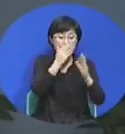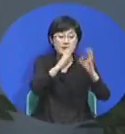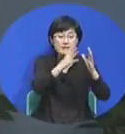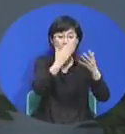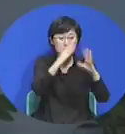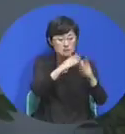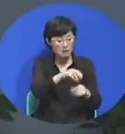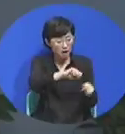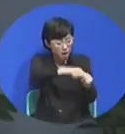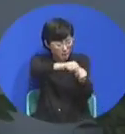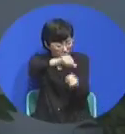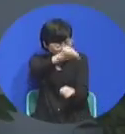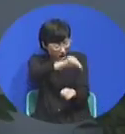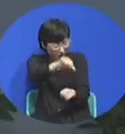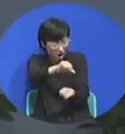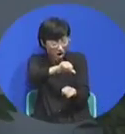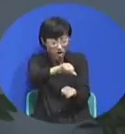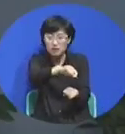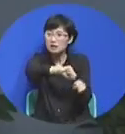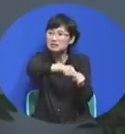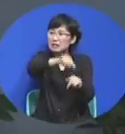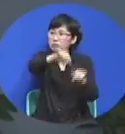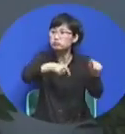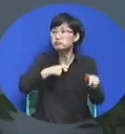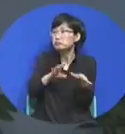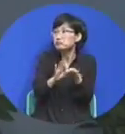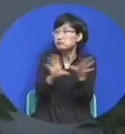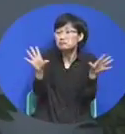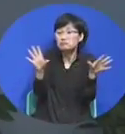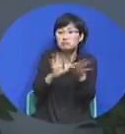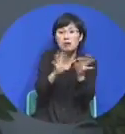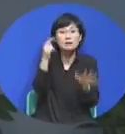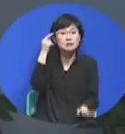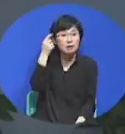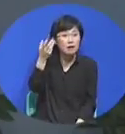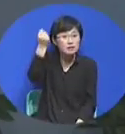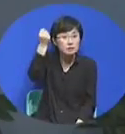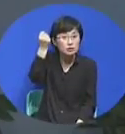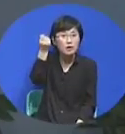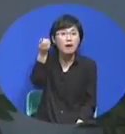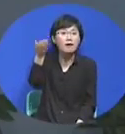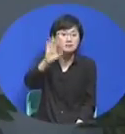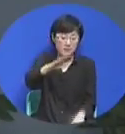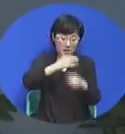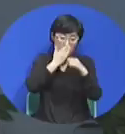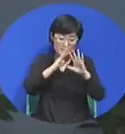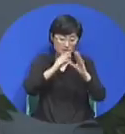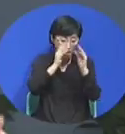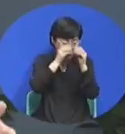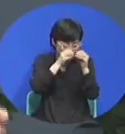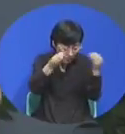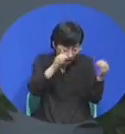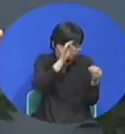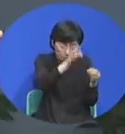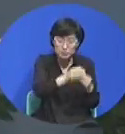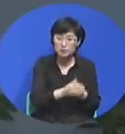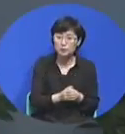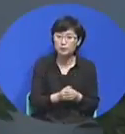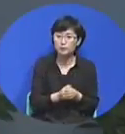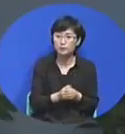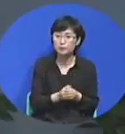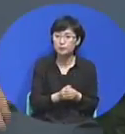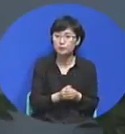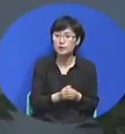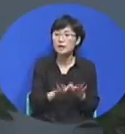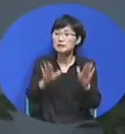최고의 재앙에 들어닥친 겁니다. The Israelites thought that this had nothing to do with them, and yet they faced the greatest crisis. 자, 우리는 예사로 예배 한번